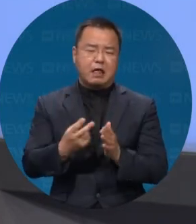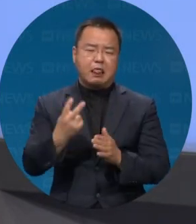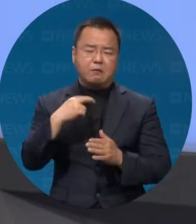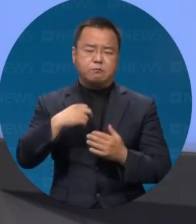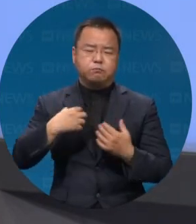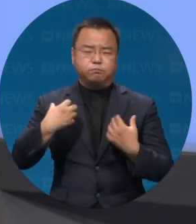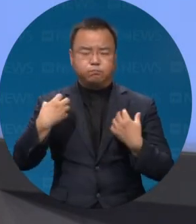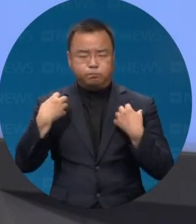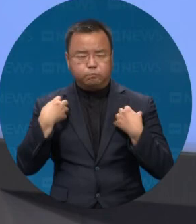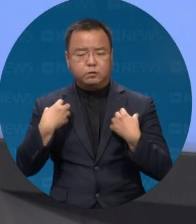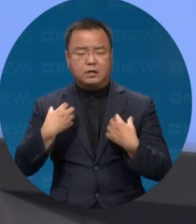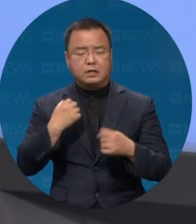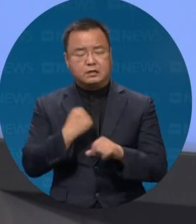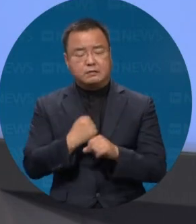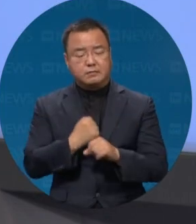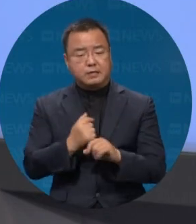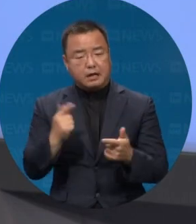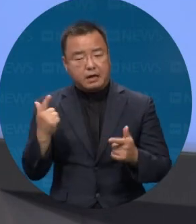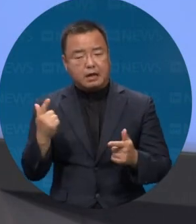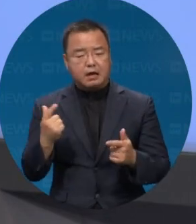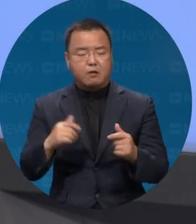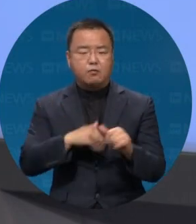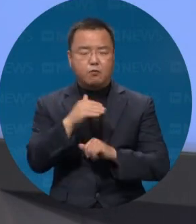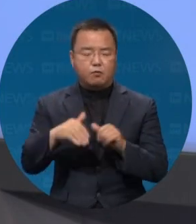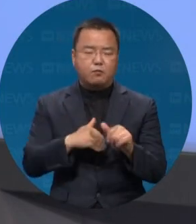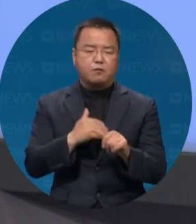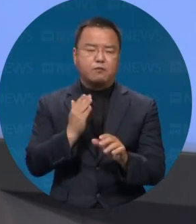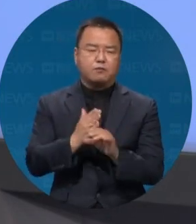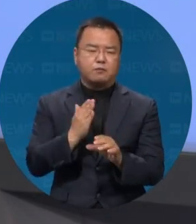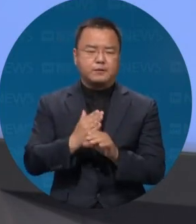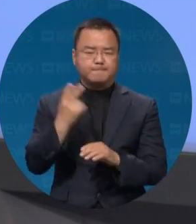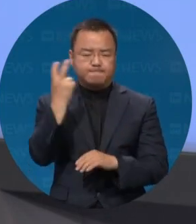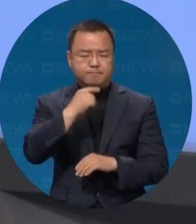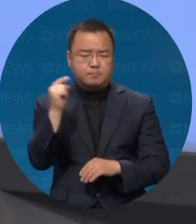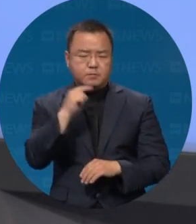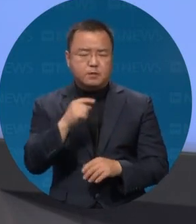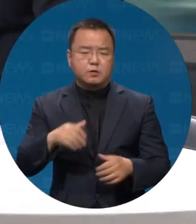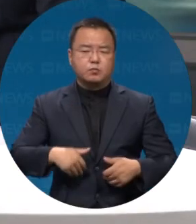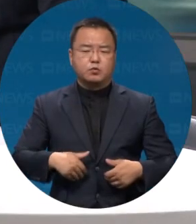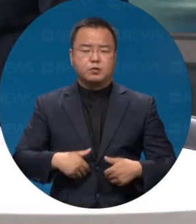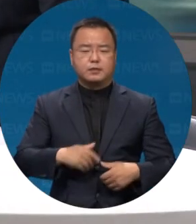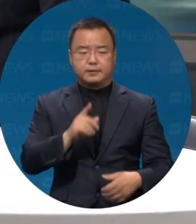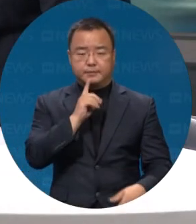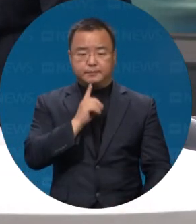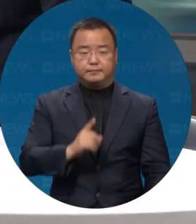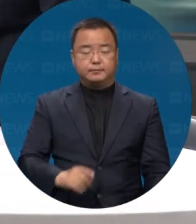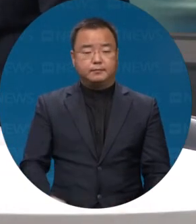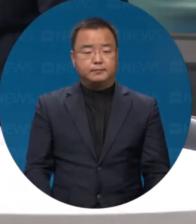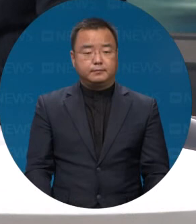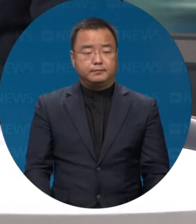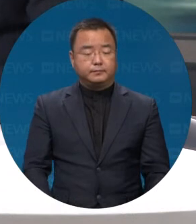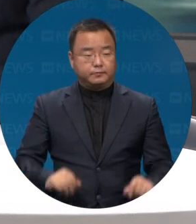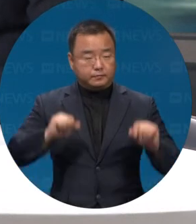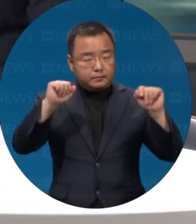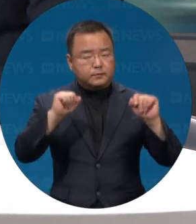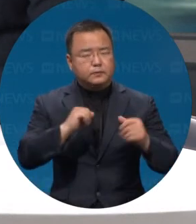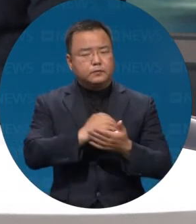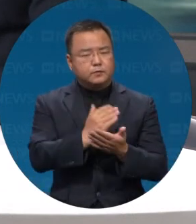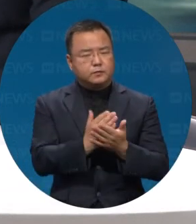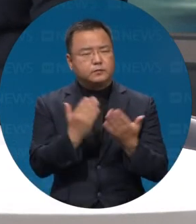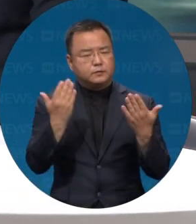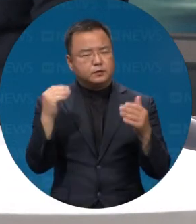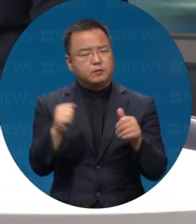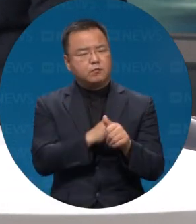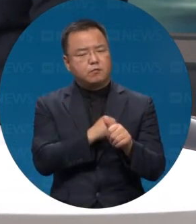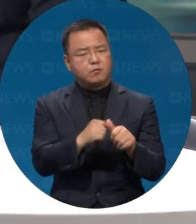않도록 대책이 현장에서 잘 지켜지는 지 철저히 감독해야 한다는 지적도 있었습니다 그런데 스포츠 학봉 문제 그야말로